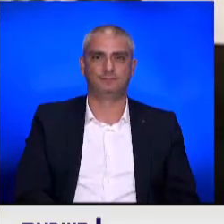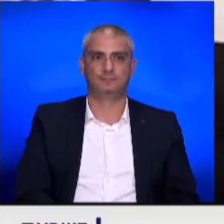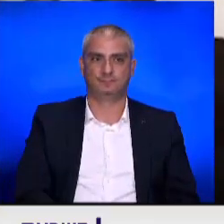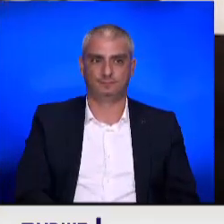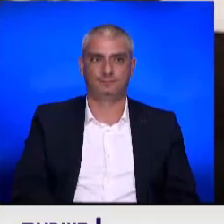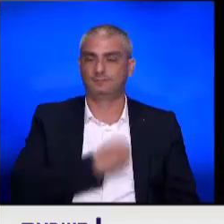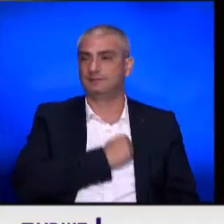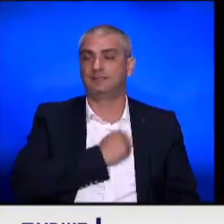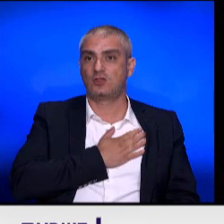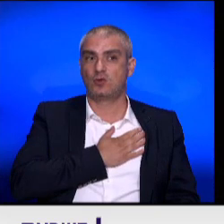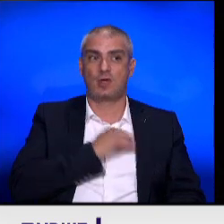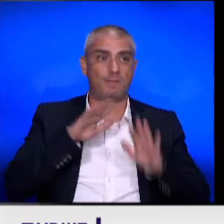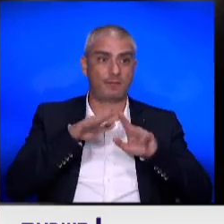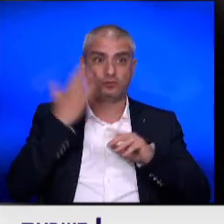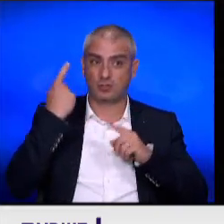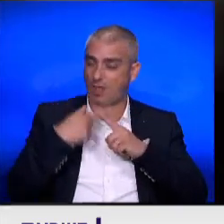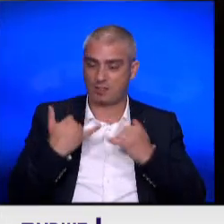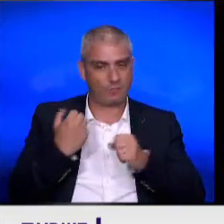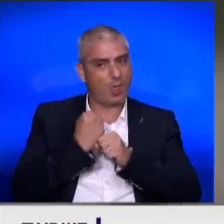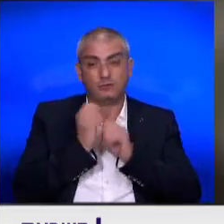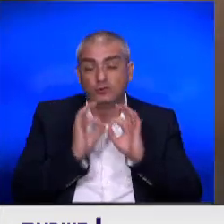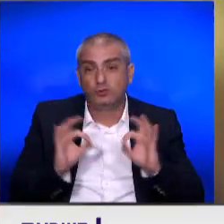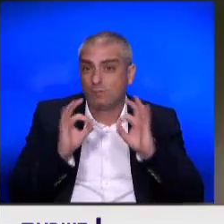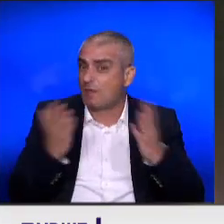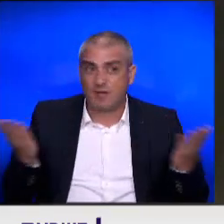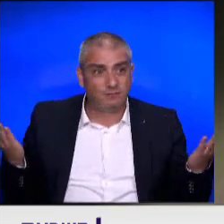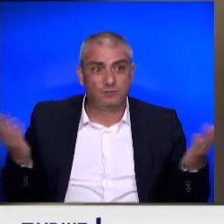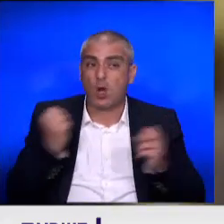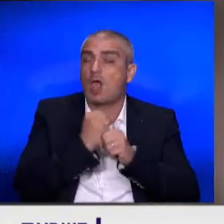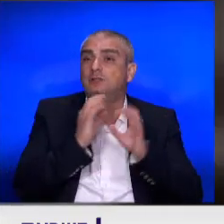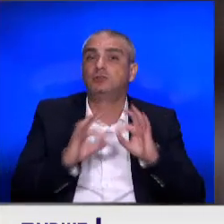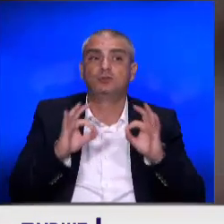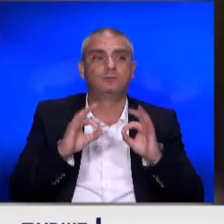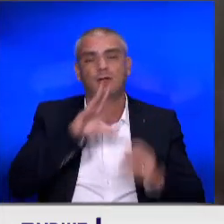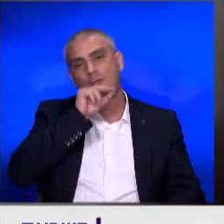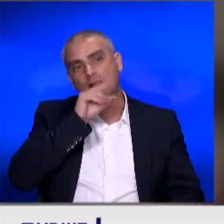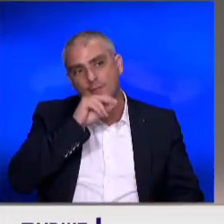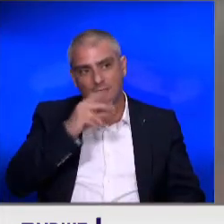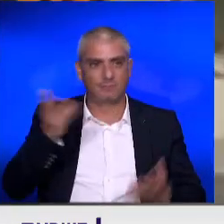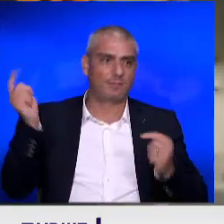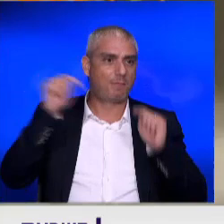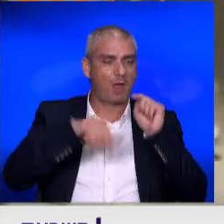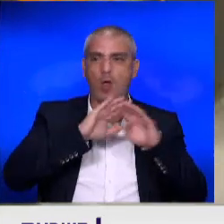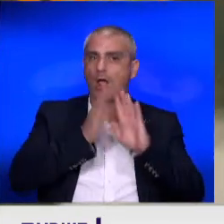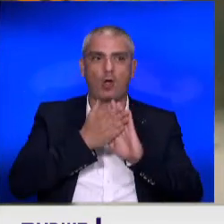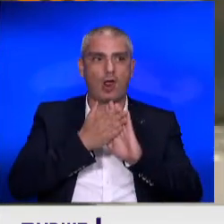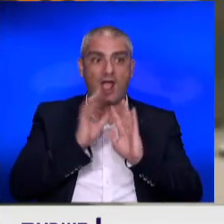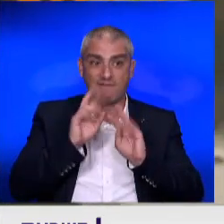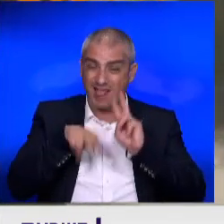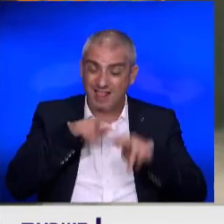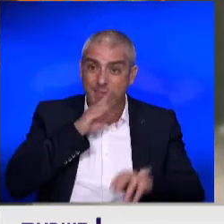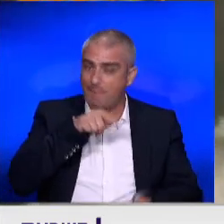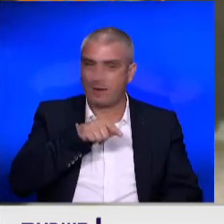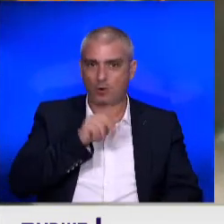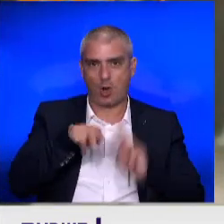לצערנו הרב, הממשלה שהייתה עד היום לא עשתה כלום. לא עשתה כלום. סיסמאות הגיעו לכאן הכל, אבל לטפל בשורש הבעיה